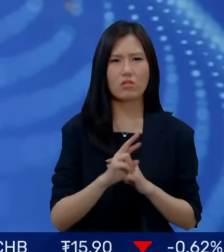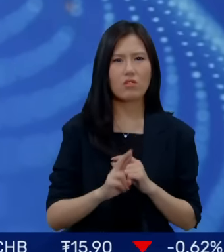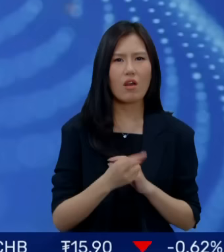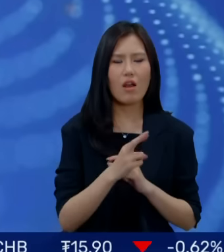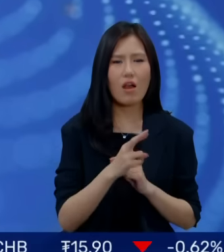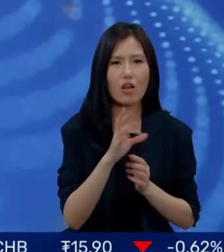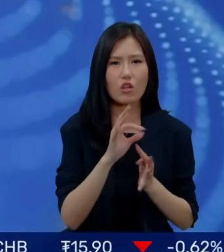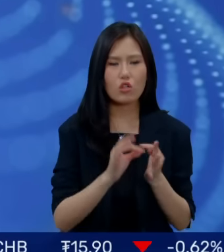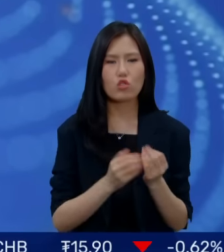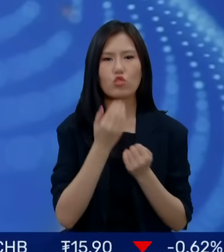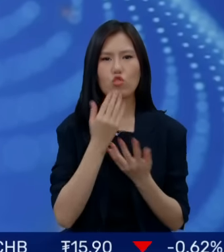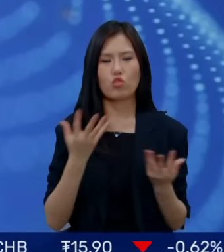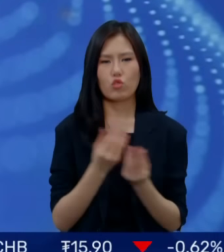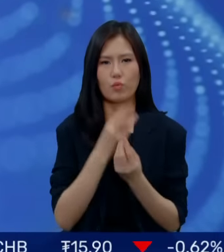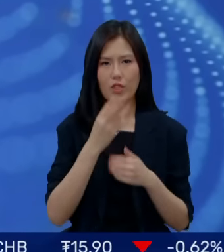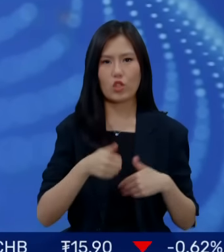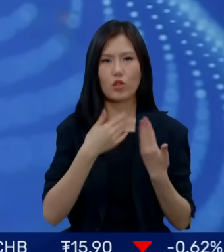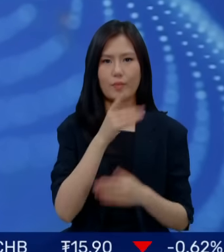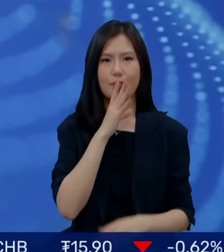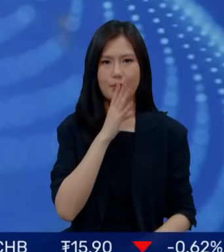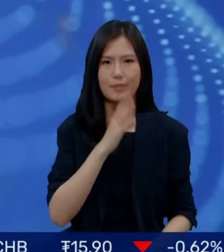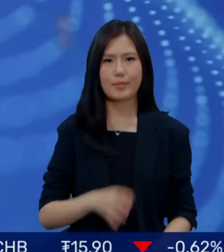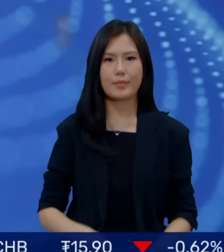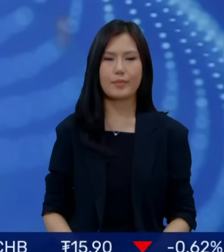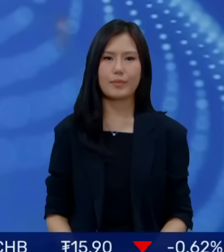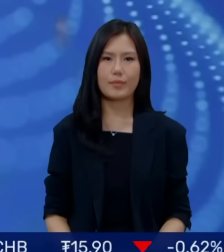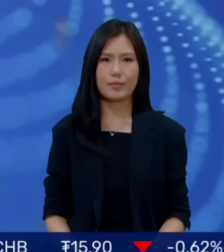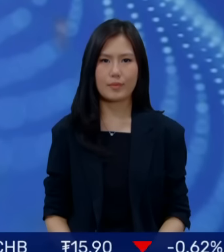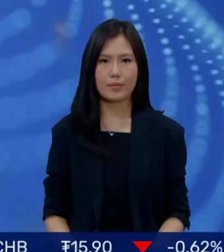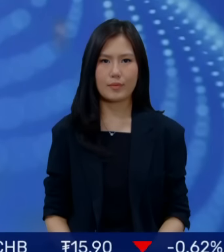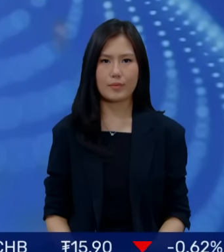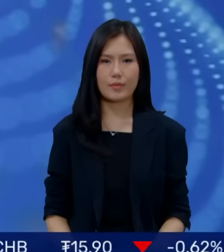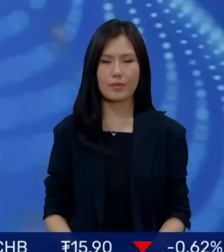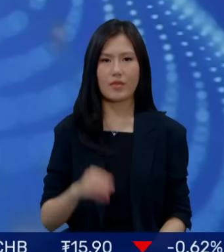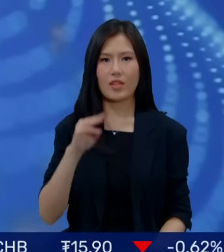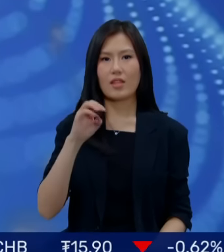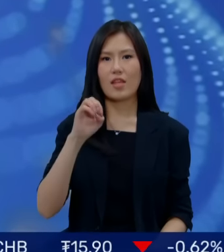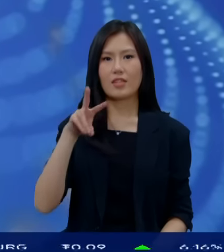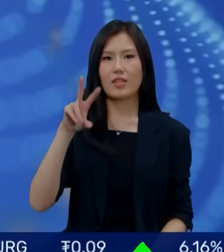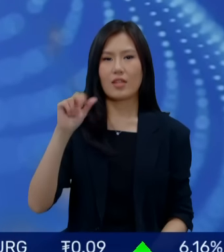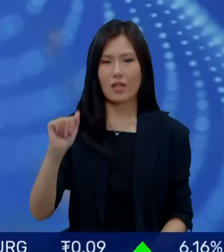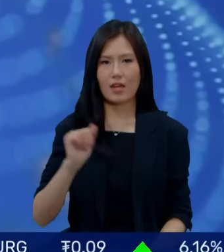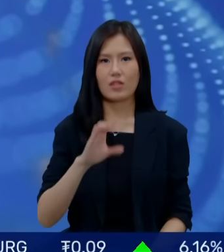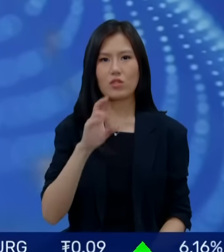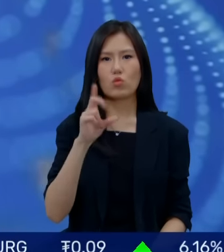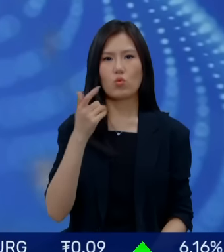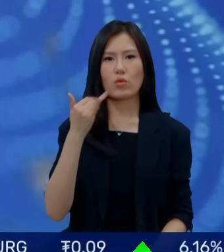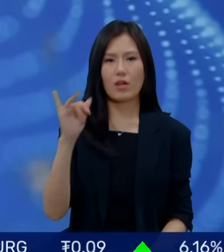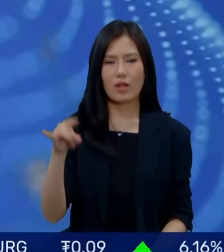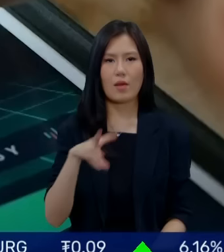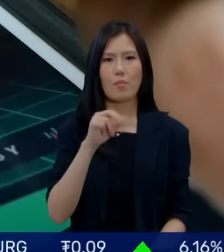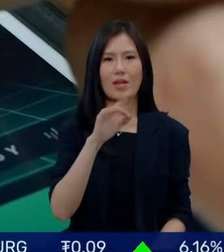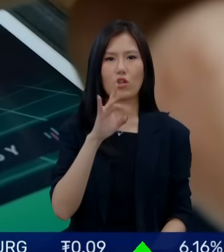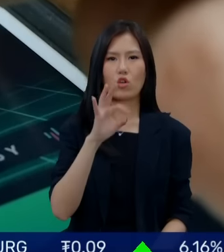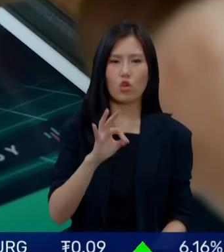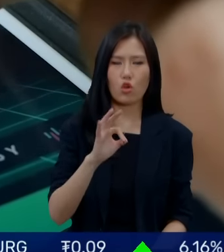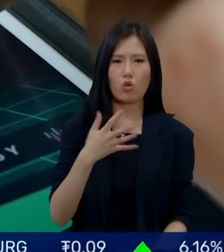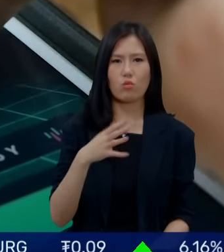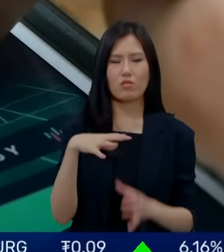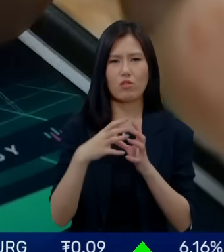бүхэнд цөөхөн хэдэн шалтгааныг дурдаад өнгөрөө гэж бодлоо. Мэдээж Tesla болон Square, MicroStrategy зэрэг дэлхийн